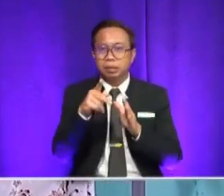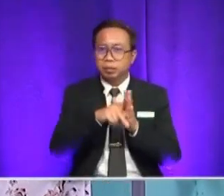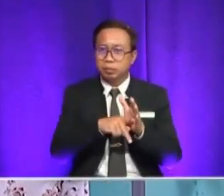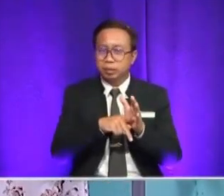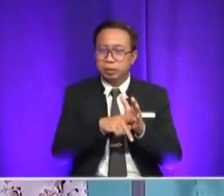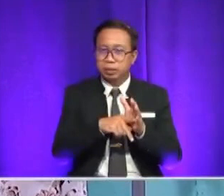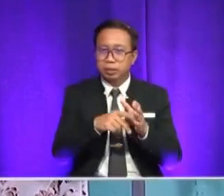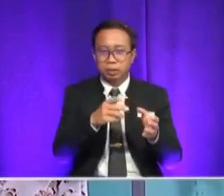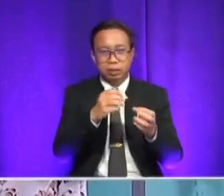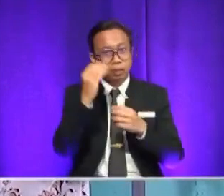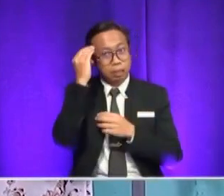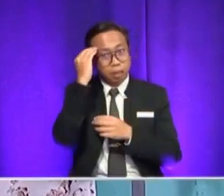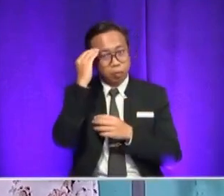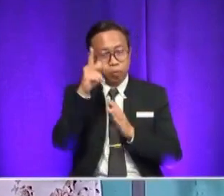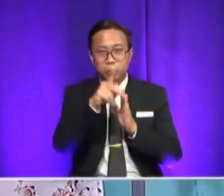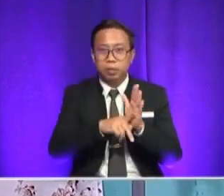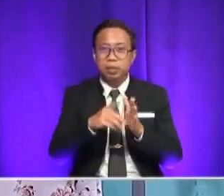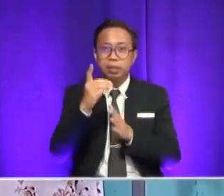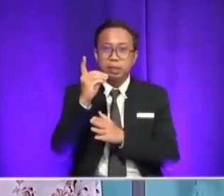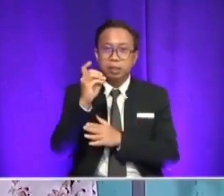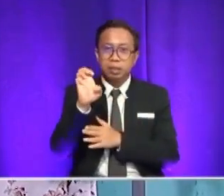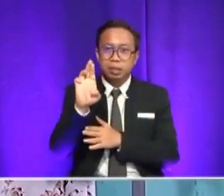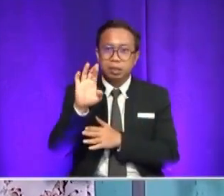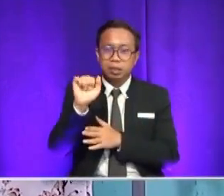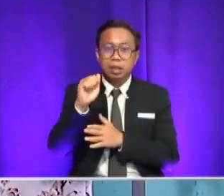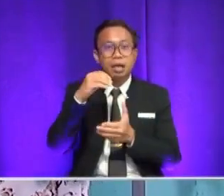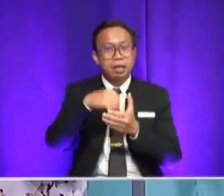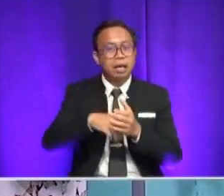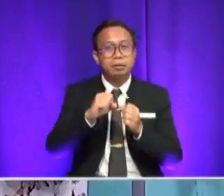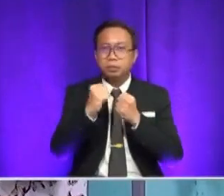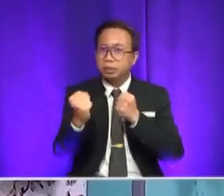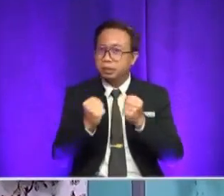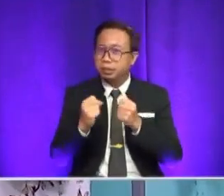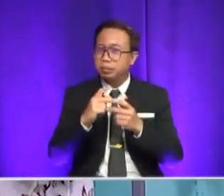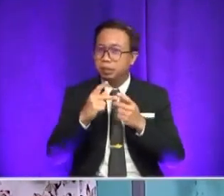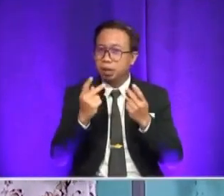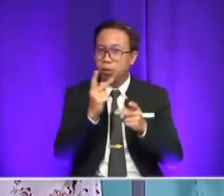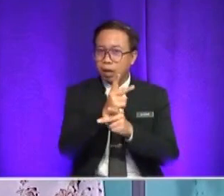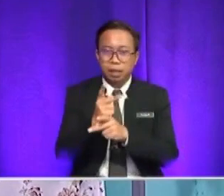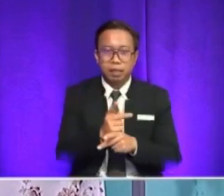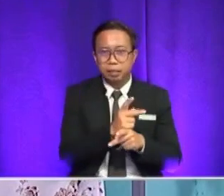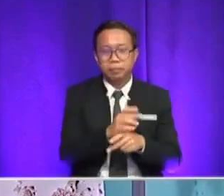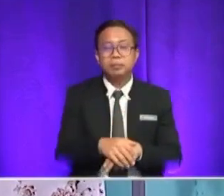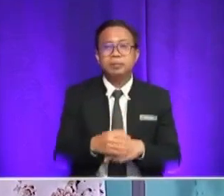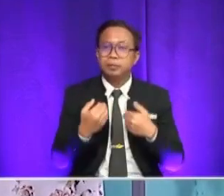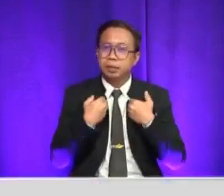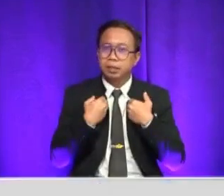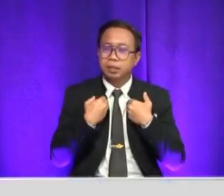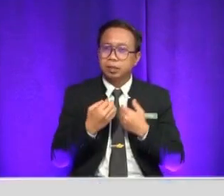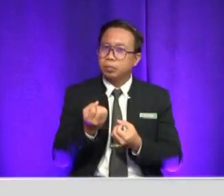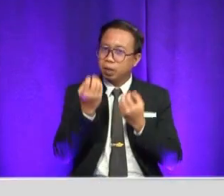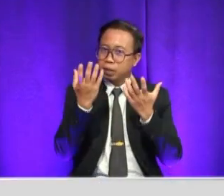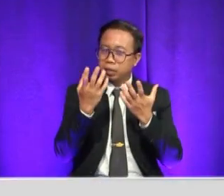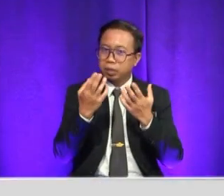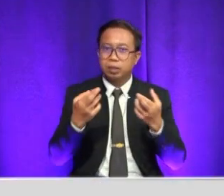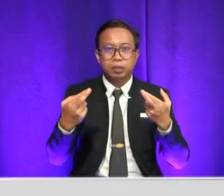pengesan atau penderia dalam sistem kawalan. Okey. Yang melibatkan elemen